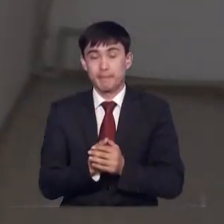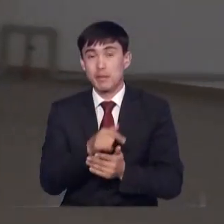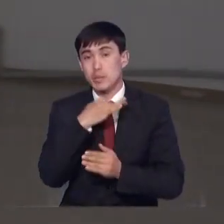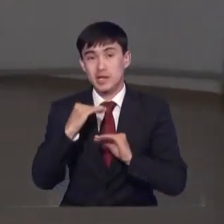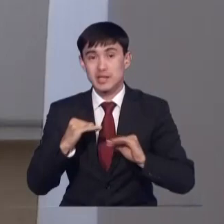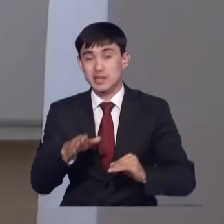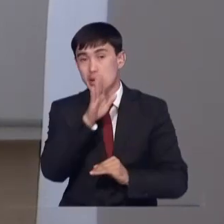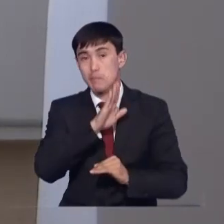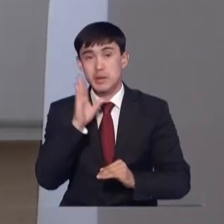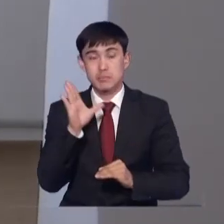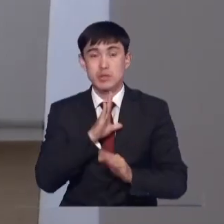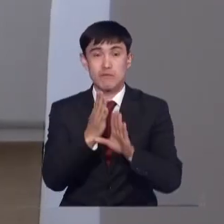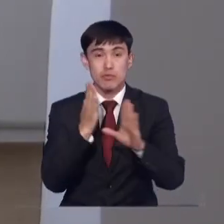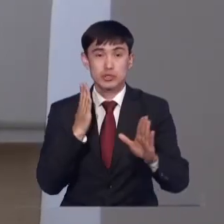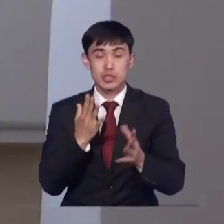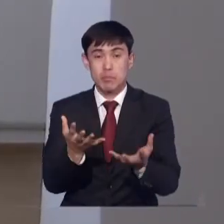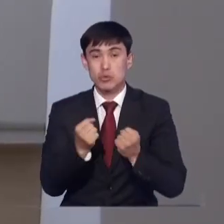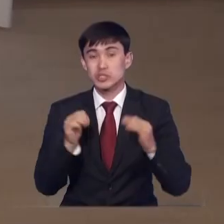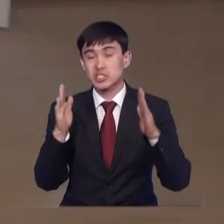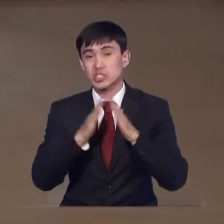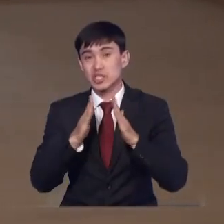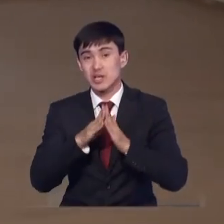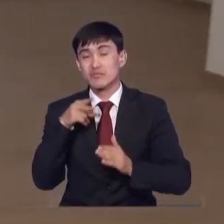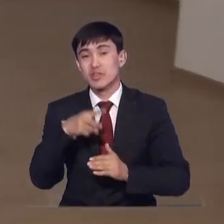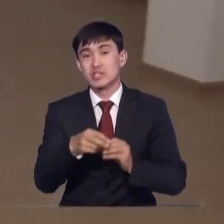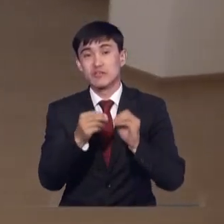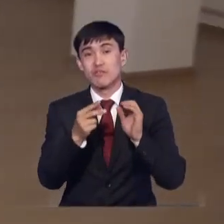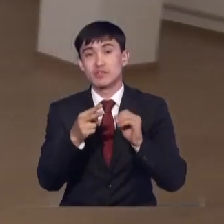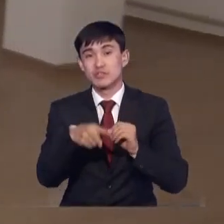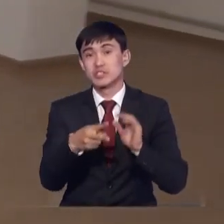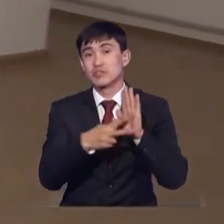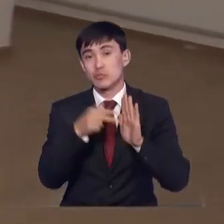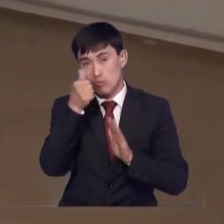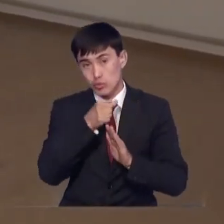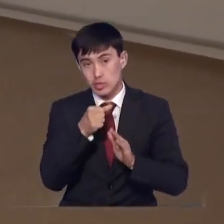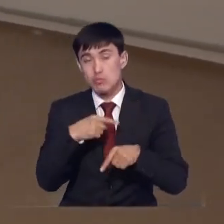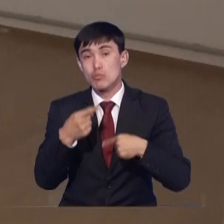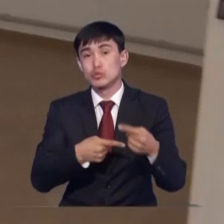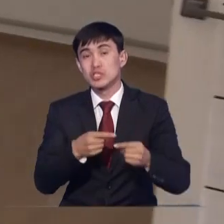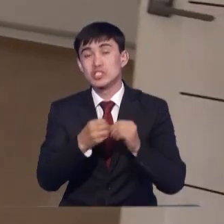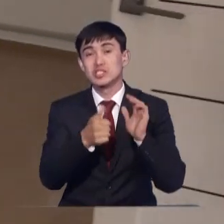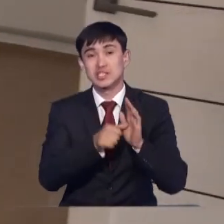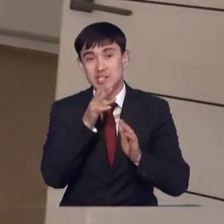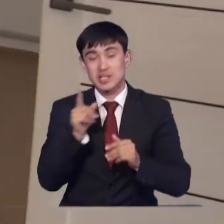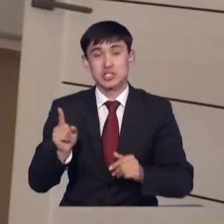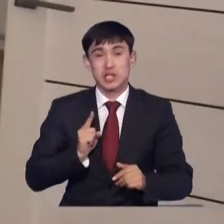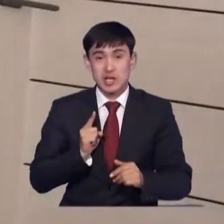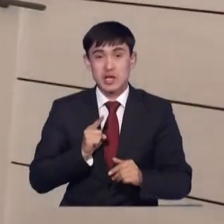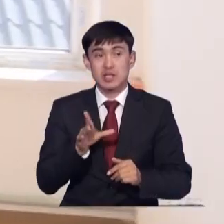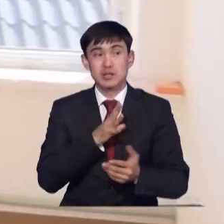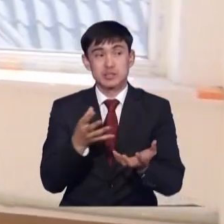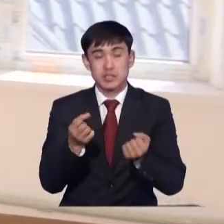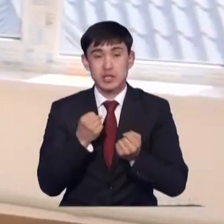многодетная мать Стояла в очереди на получении жилья с 2008 года и вот спустя 16 лет ожидания она стала